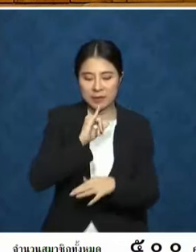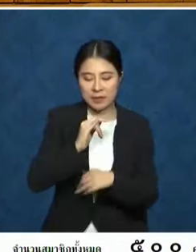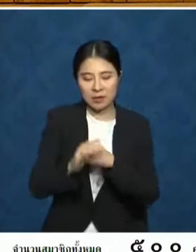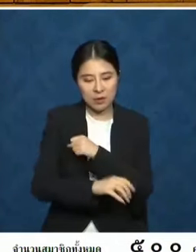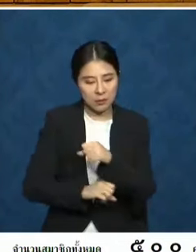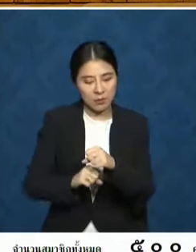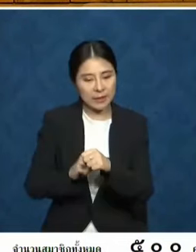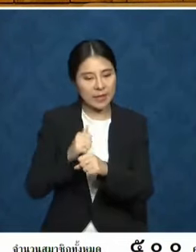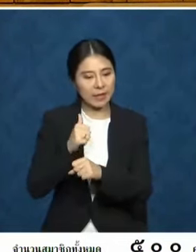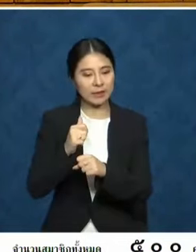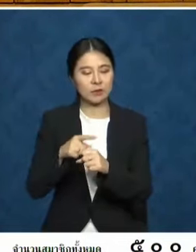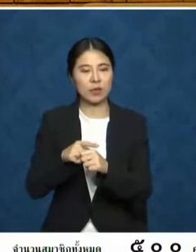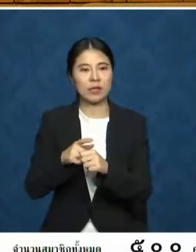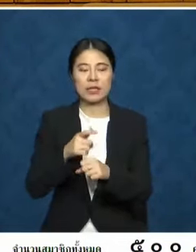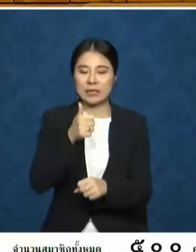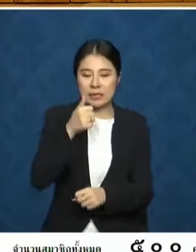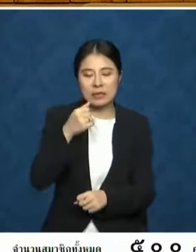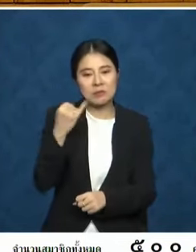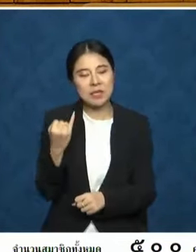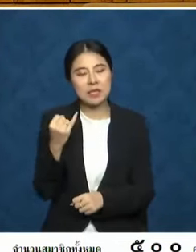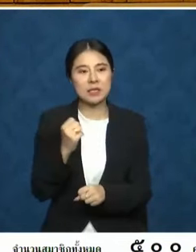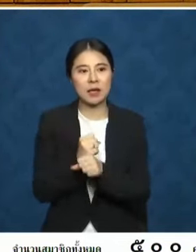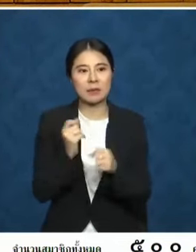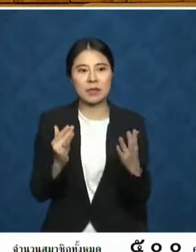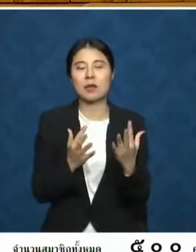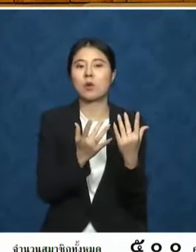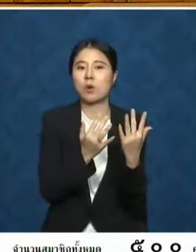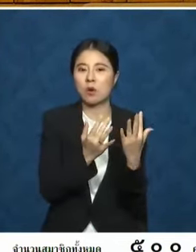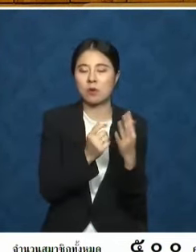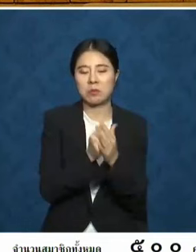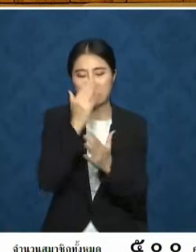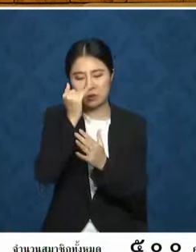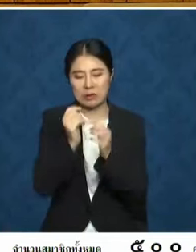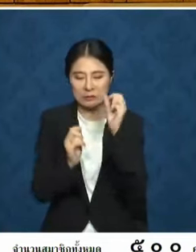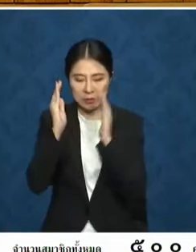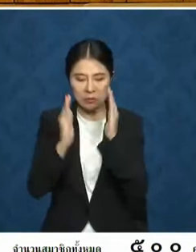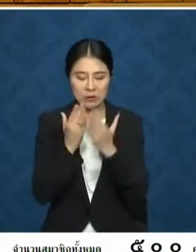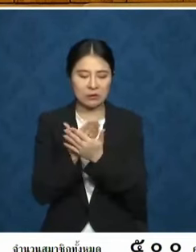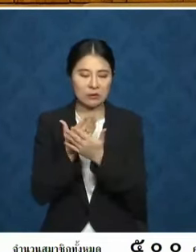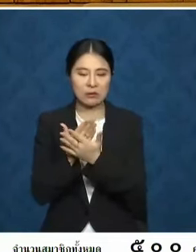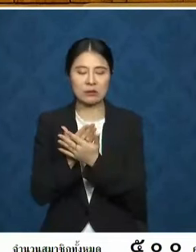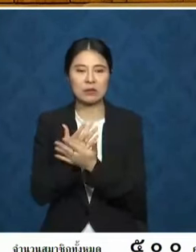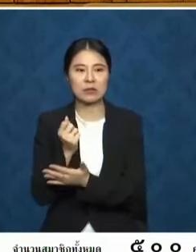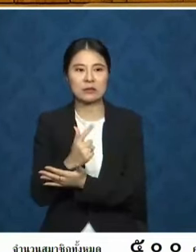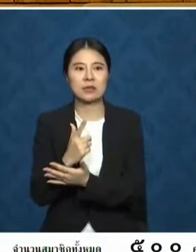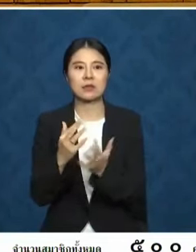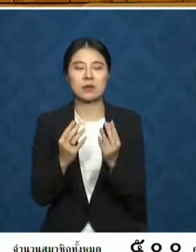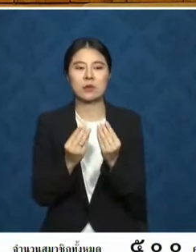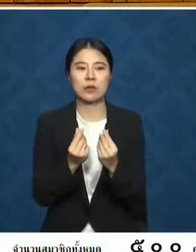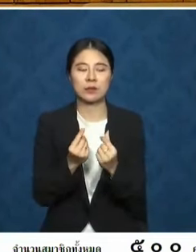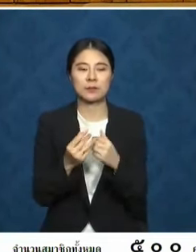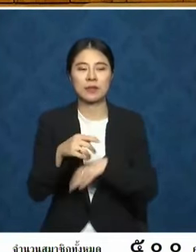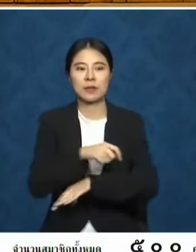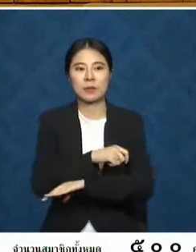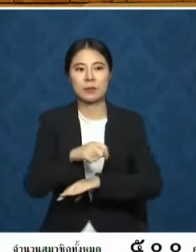ไรรวมทงบางส่นที่เกี่ยวข้กัเราโดยตรงก็คอเรื่องของราคาที่ jumping singularเริ่มต้น บญชีนวตกรรมจะ